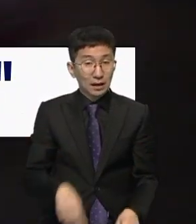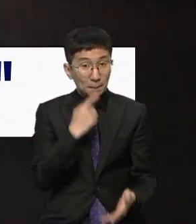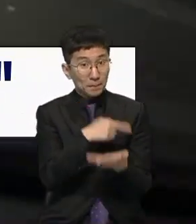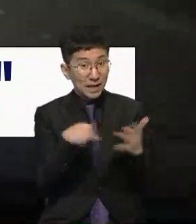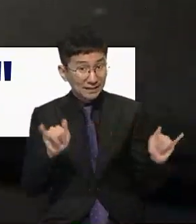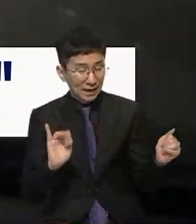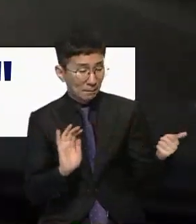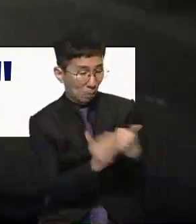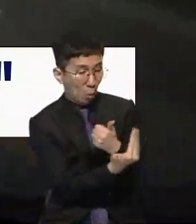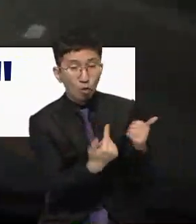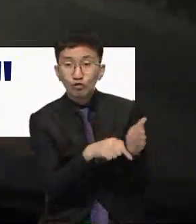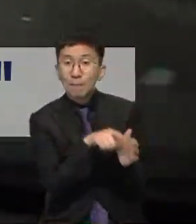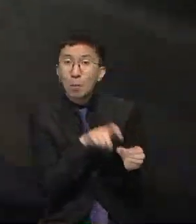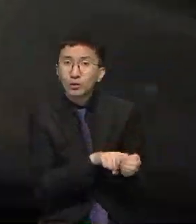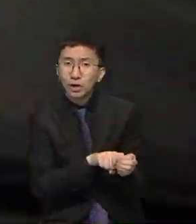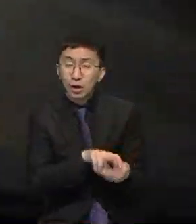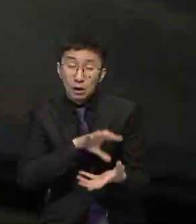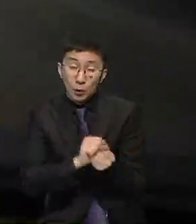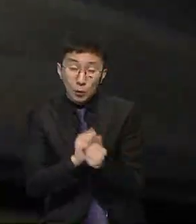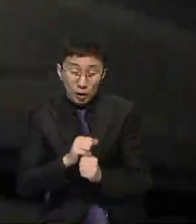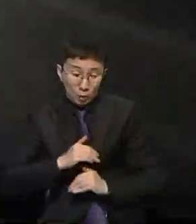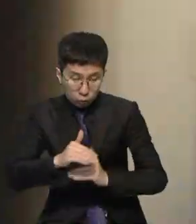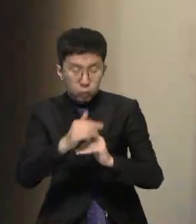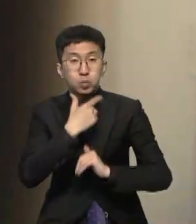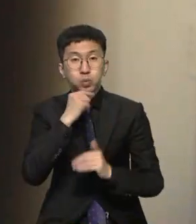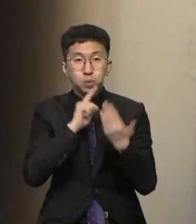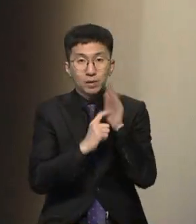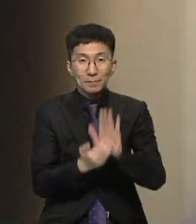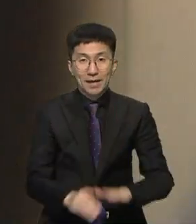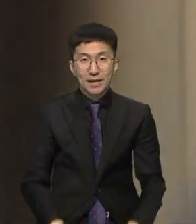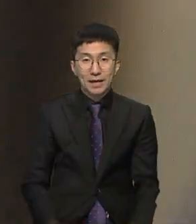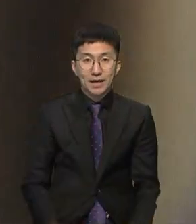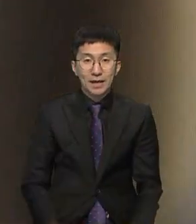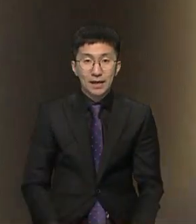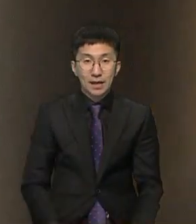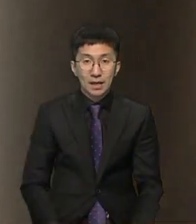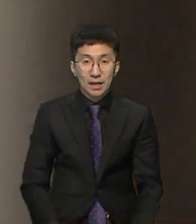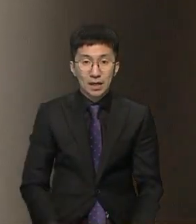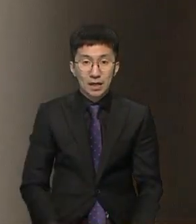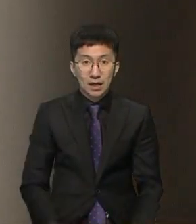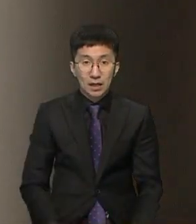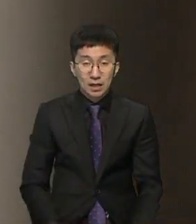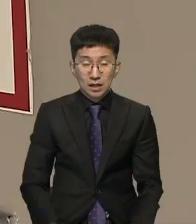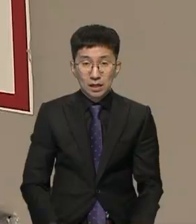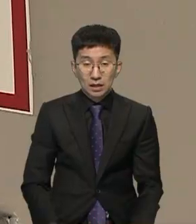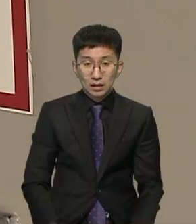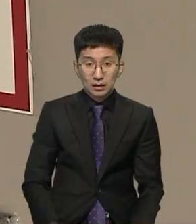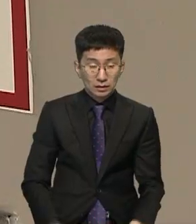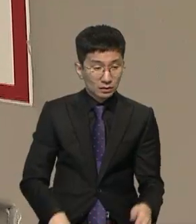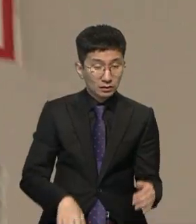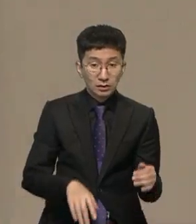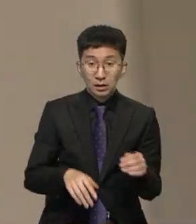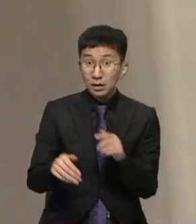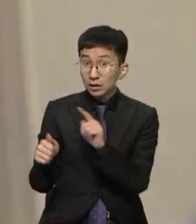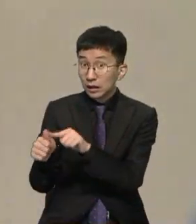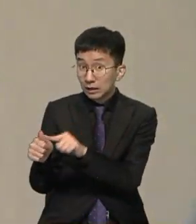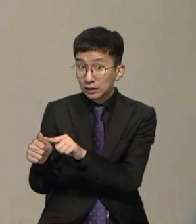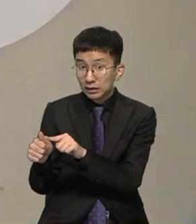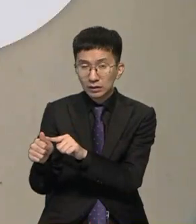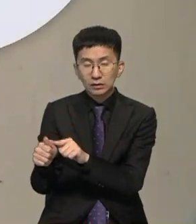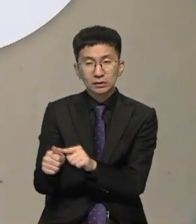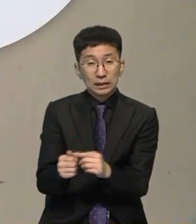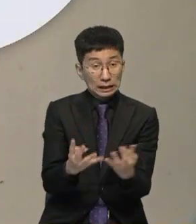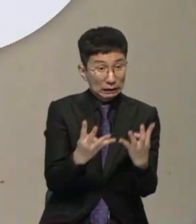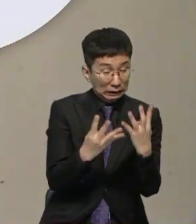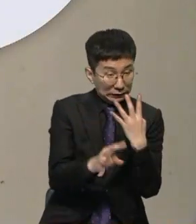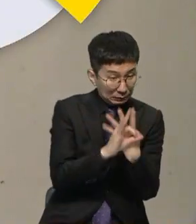절차를 신속하게 진행하겠다는 겁니다. 특히 스토킹 피의자를 유치장이나 구치소에 최대 한 달간 가두는